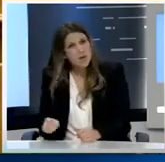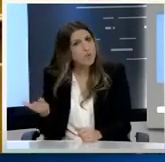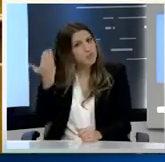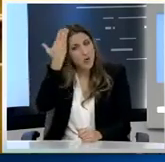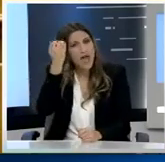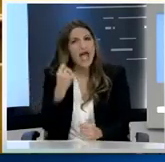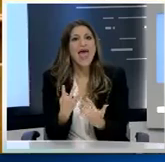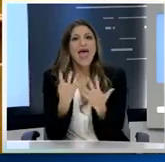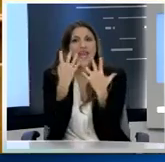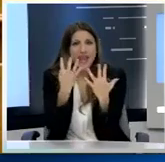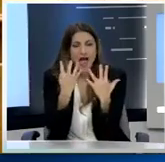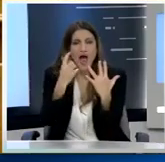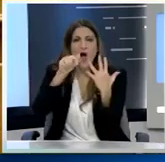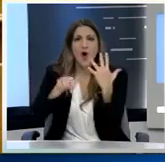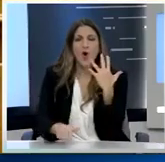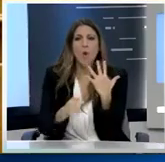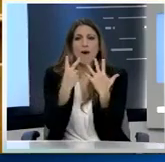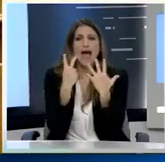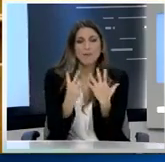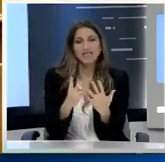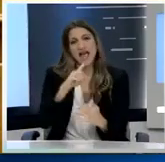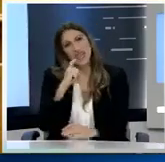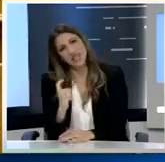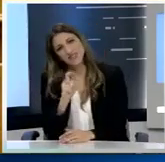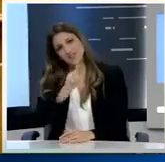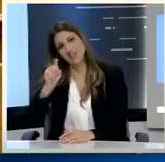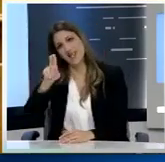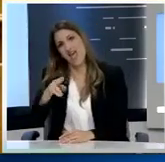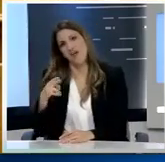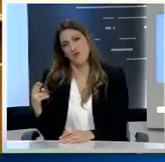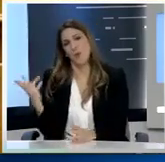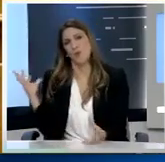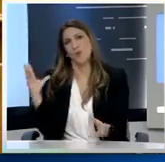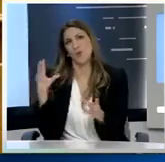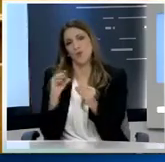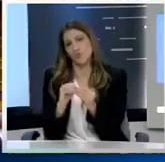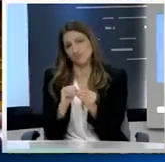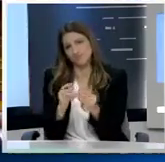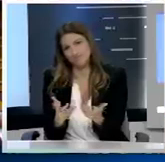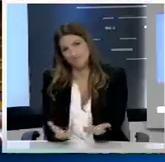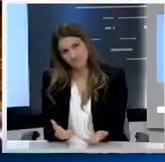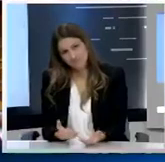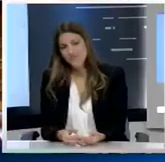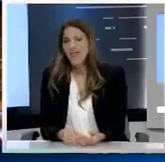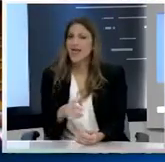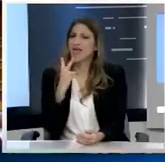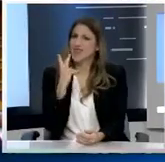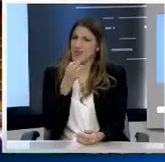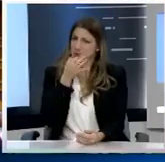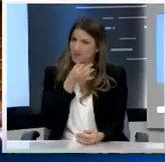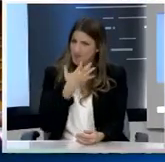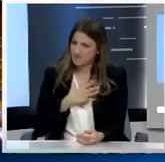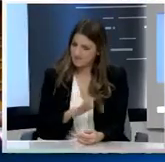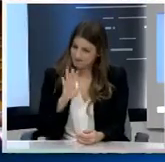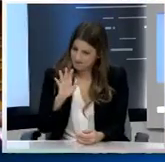κοστίζουν 9,7 δισεκατομμύρια ευρώ. Έχω να κάνω 2 παρατηρήσεις και μία